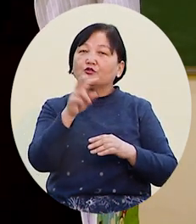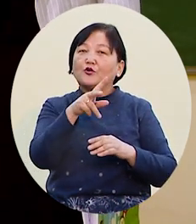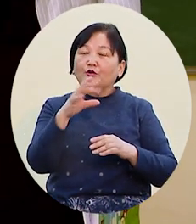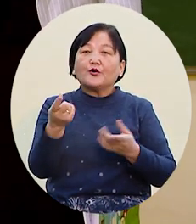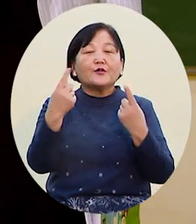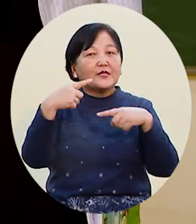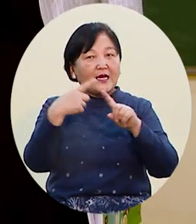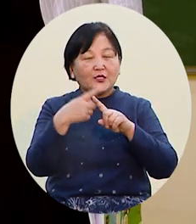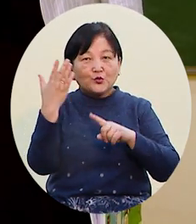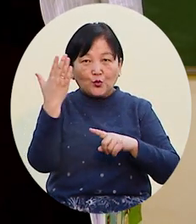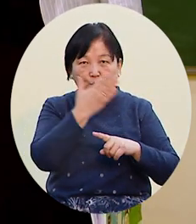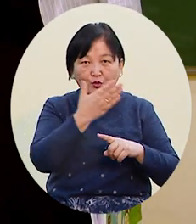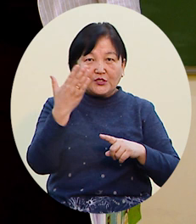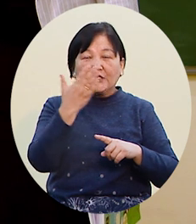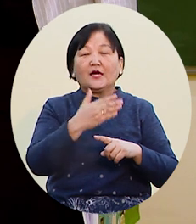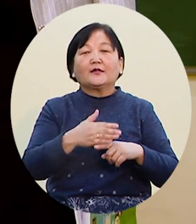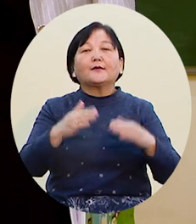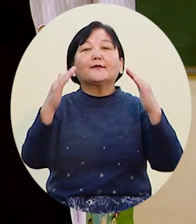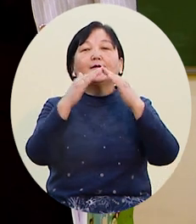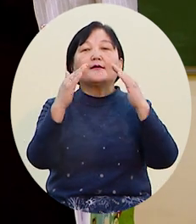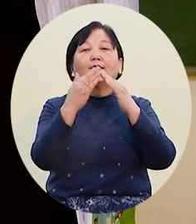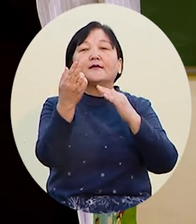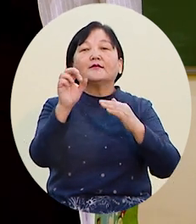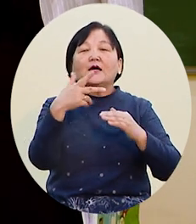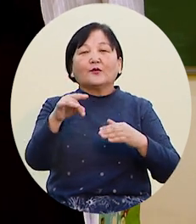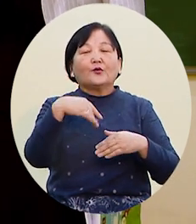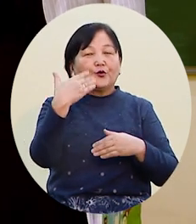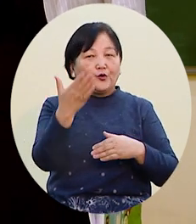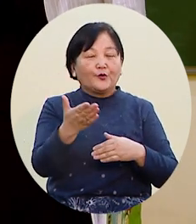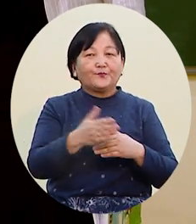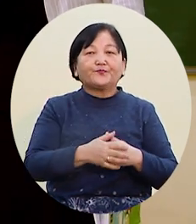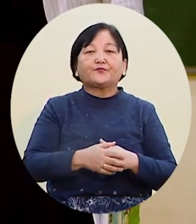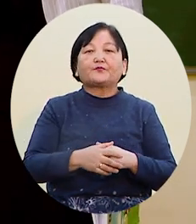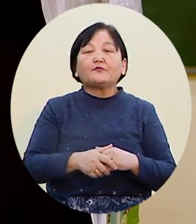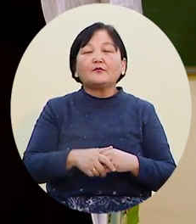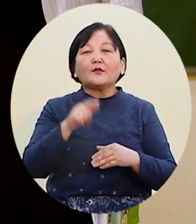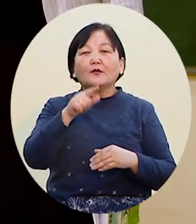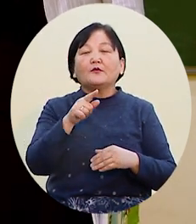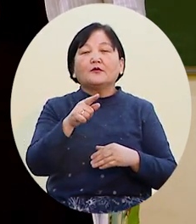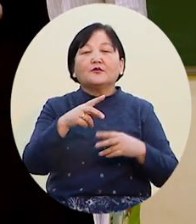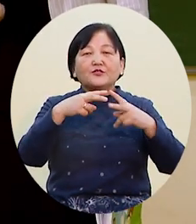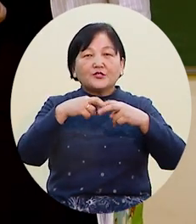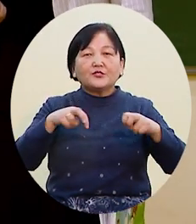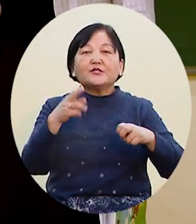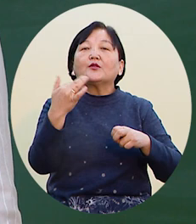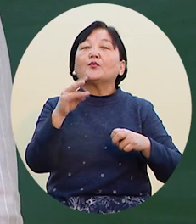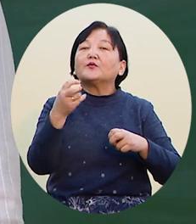байгаа үнэлтийг шинжилээд дүгнэлт бичээрэй. За өөрөөр хэлбэл сургуулийн 105-аас 108 дугаар тал дээр энэ